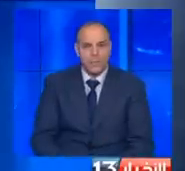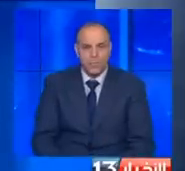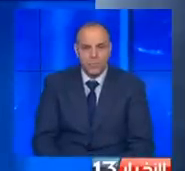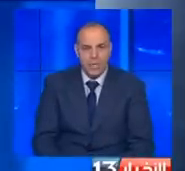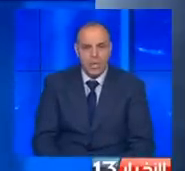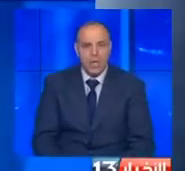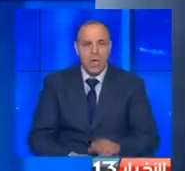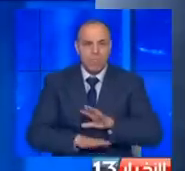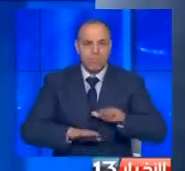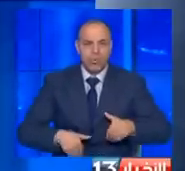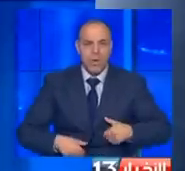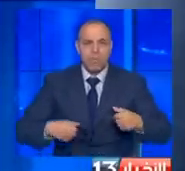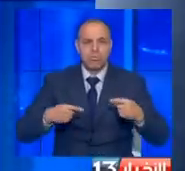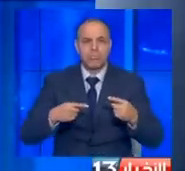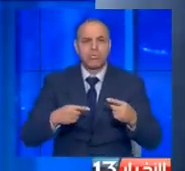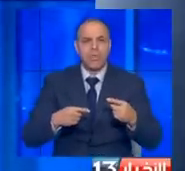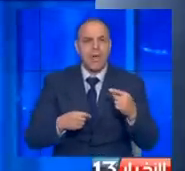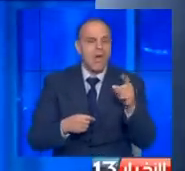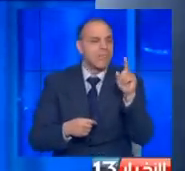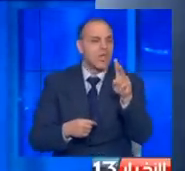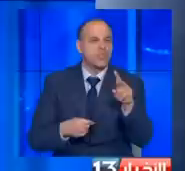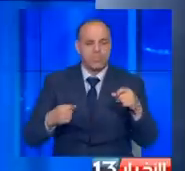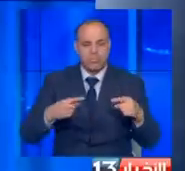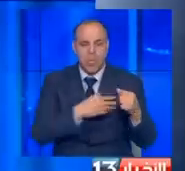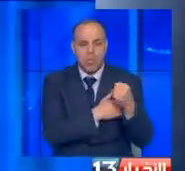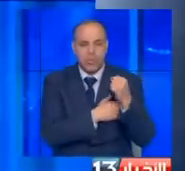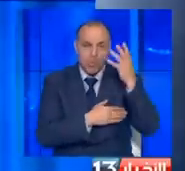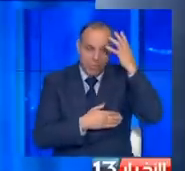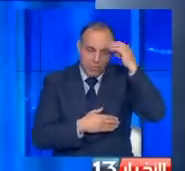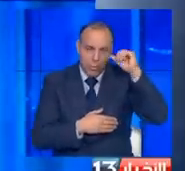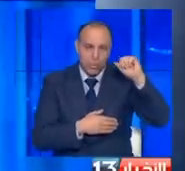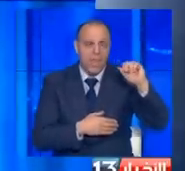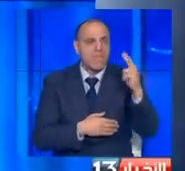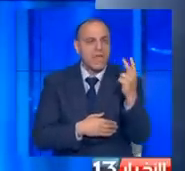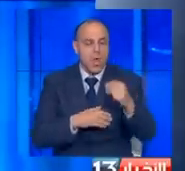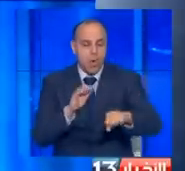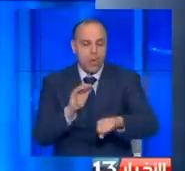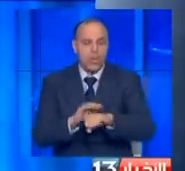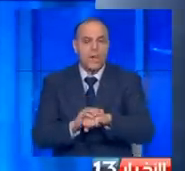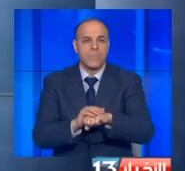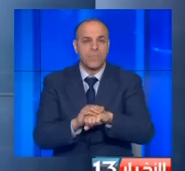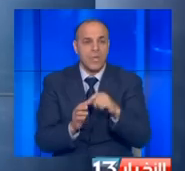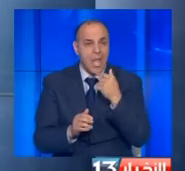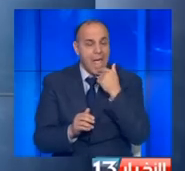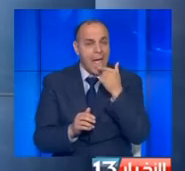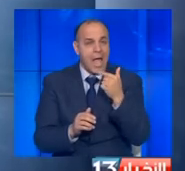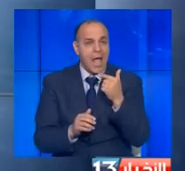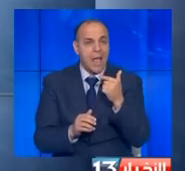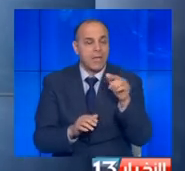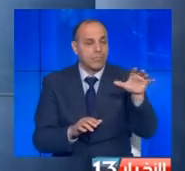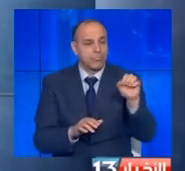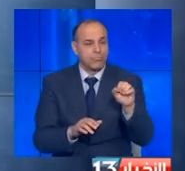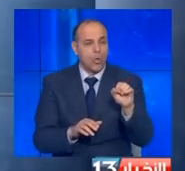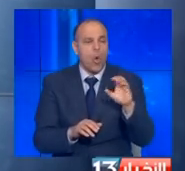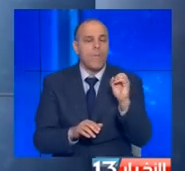وتختتم اليوم مباريات الجوله الثانيه عشره من بطوله الرابطه المحترفه الثانيه في كره القدم عندما يستضيف